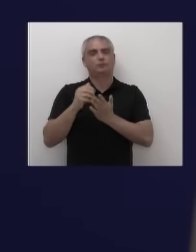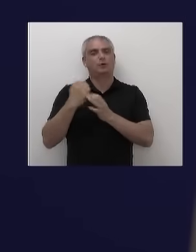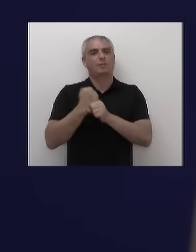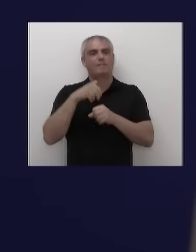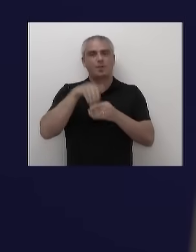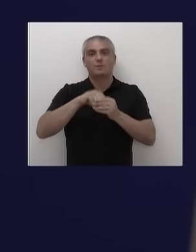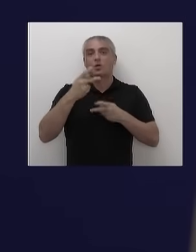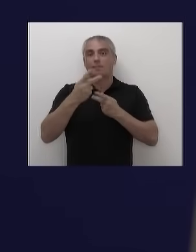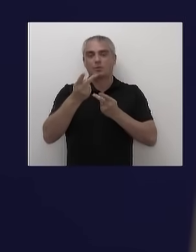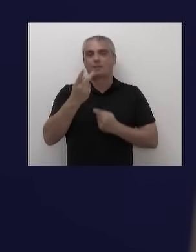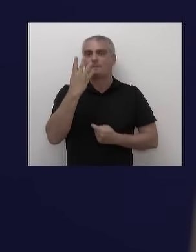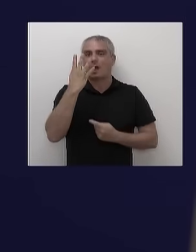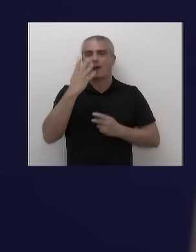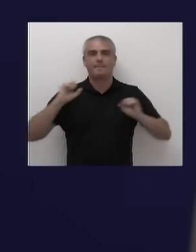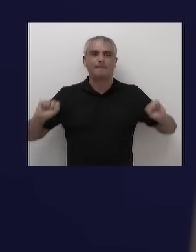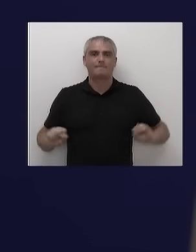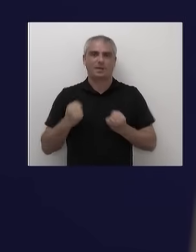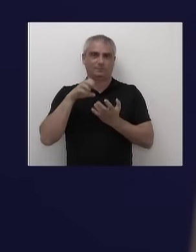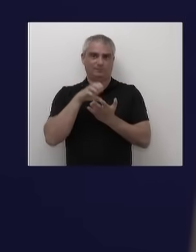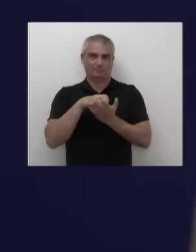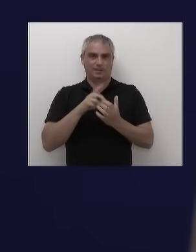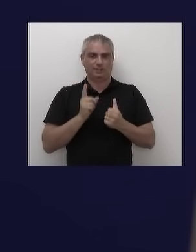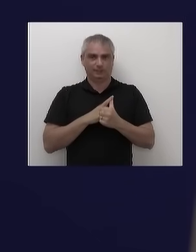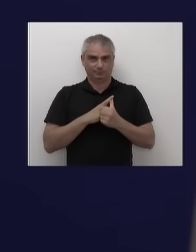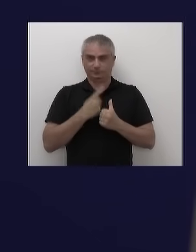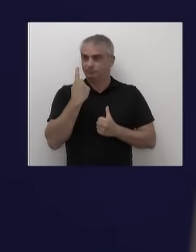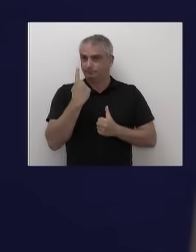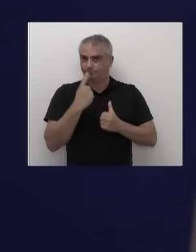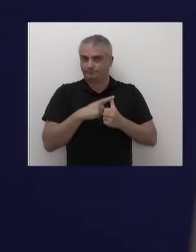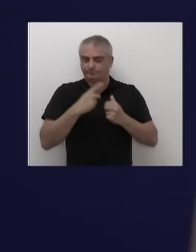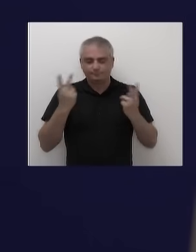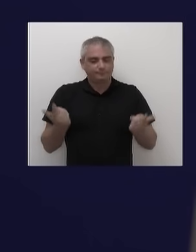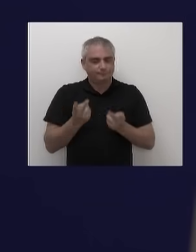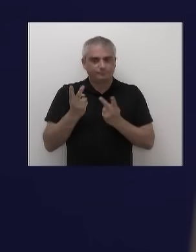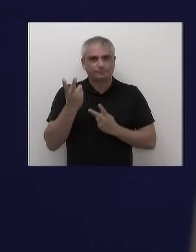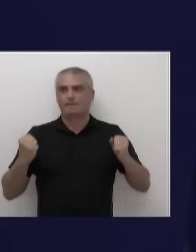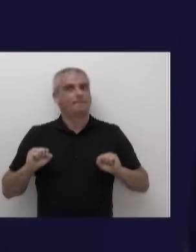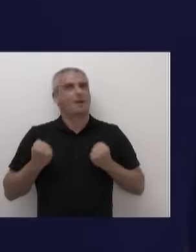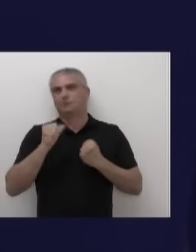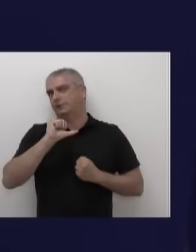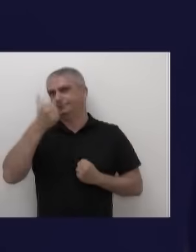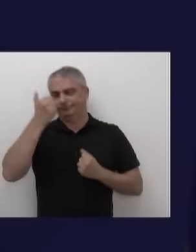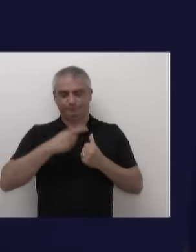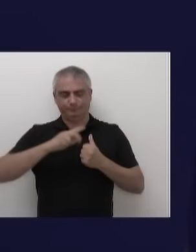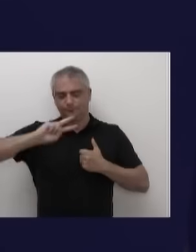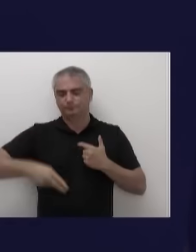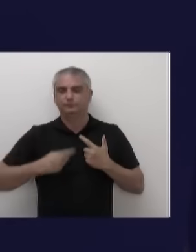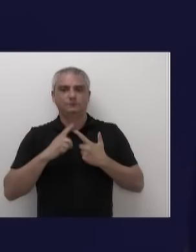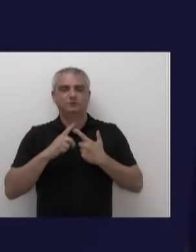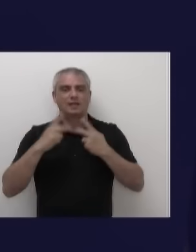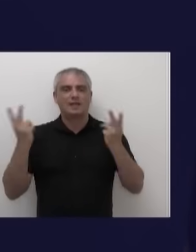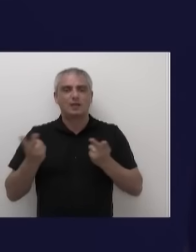החולים בארבעה מאמצים מרכזיים אחד איתור ומידע על החטופים שתיים איתור